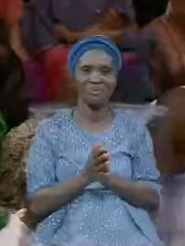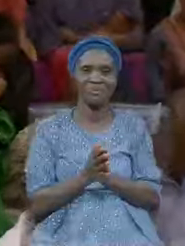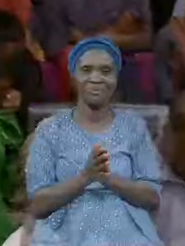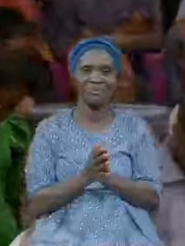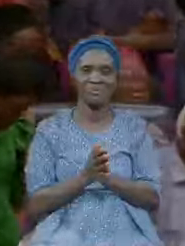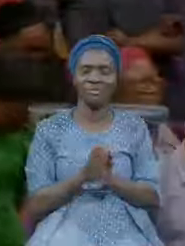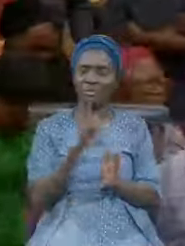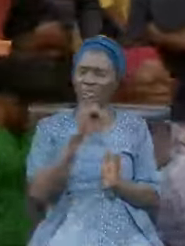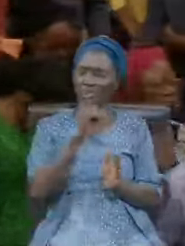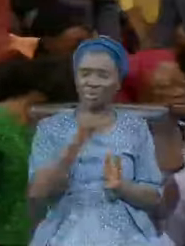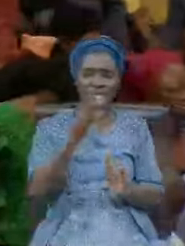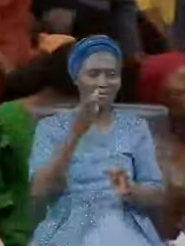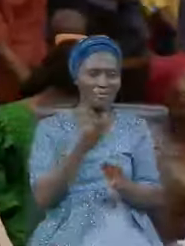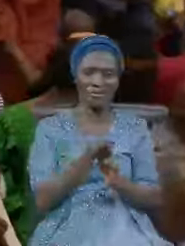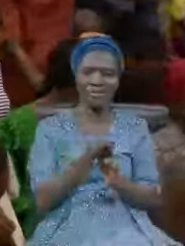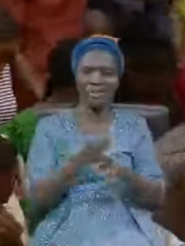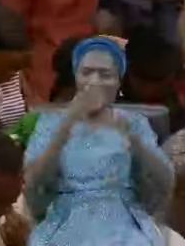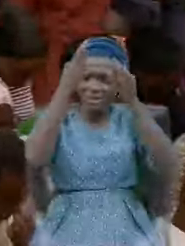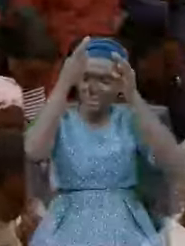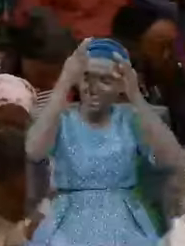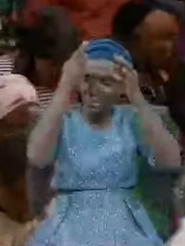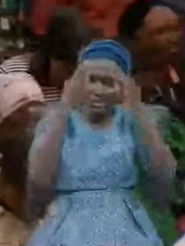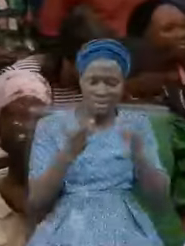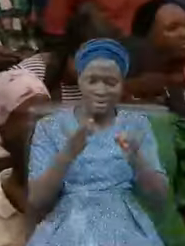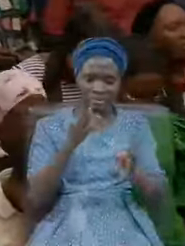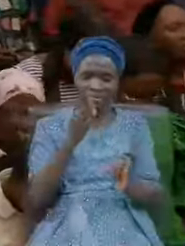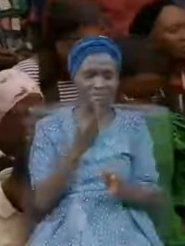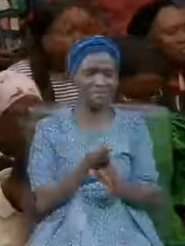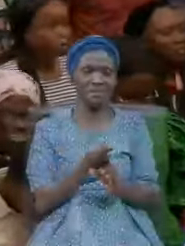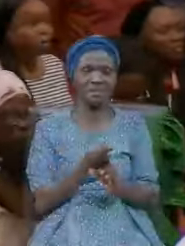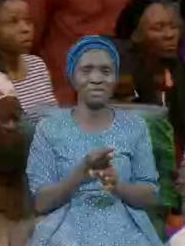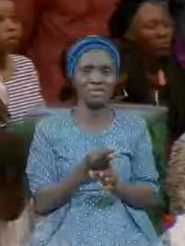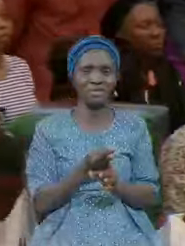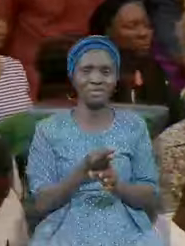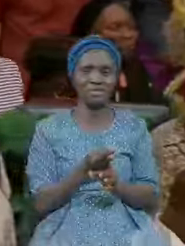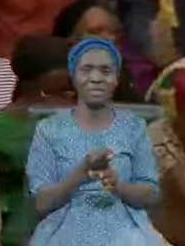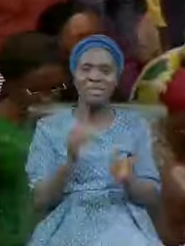la foi précise la foi précise j'ai